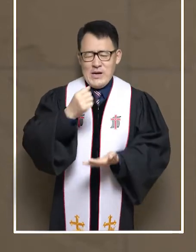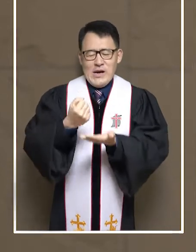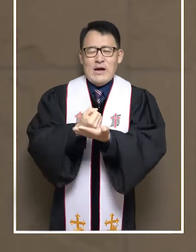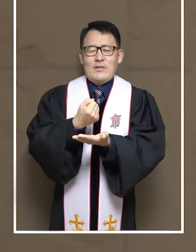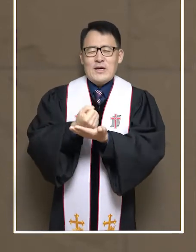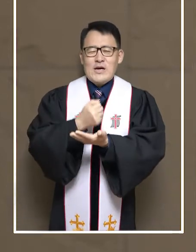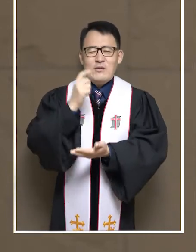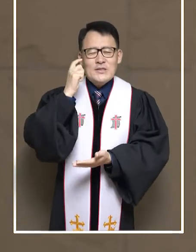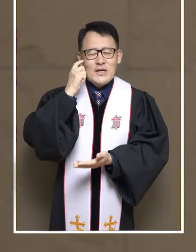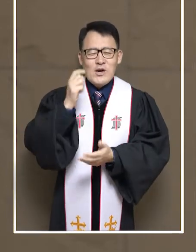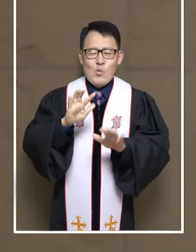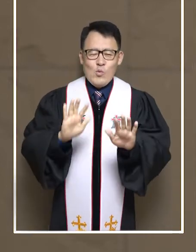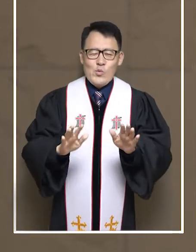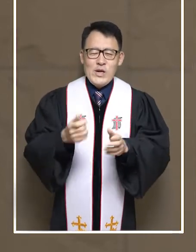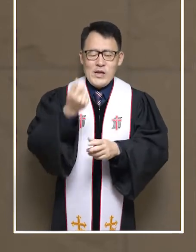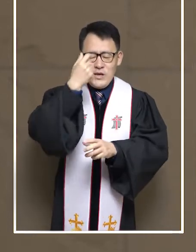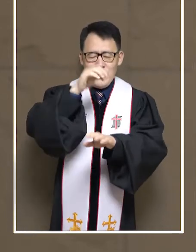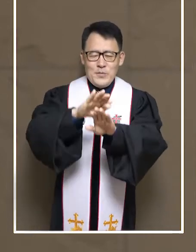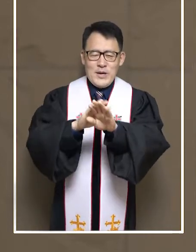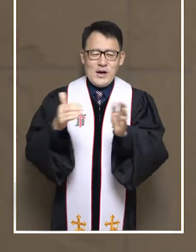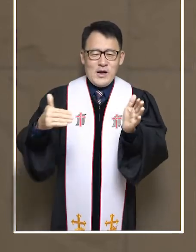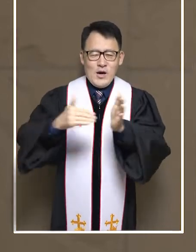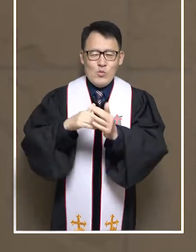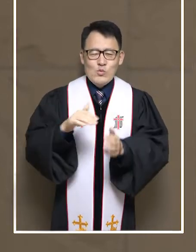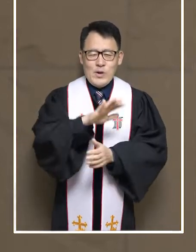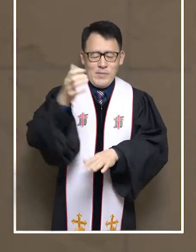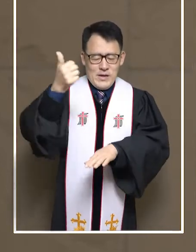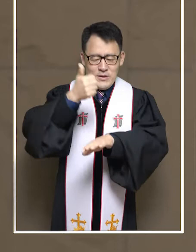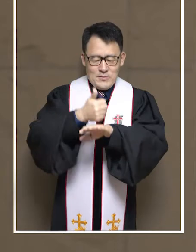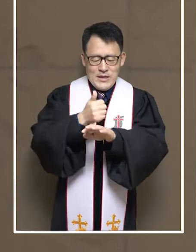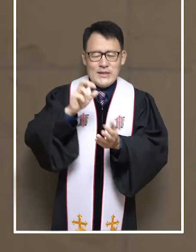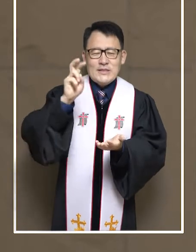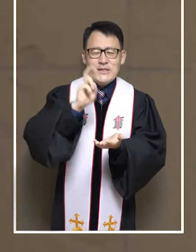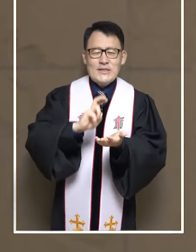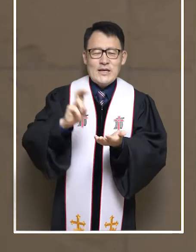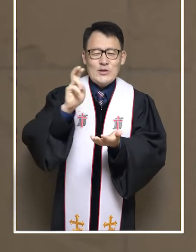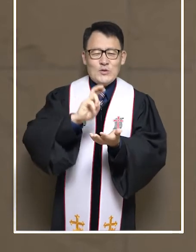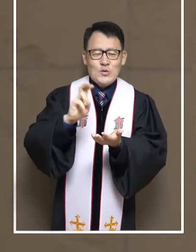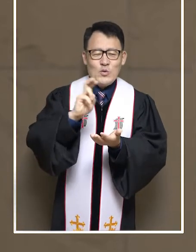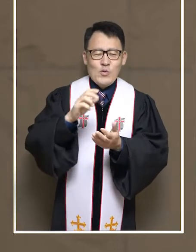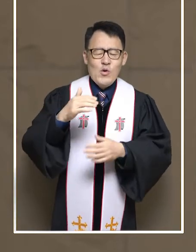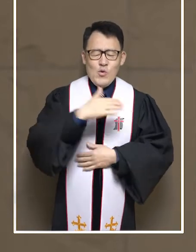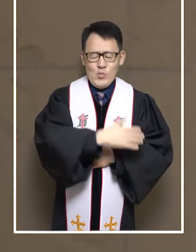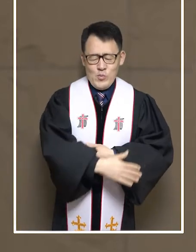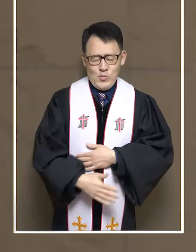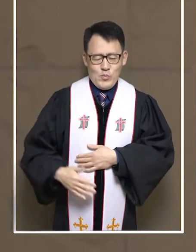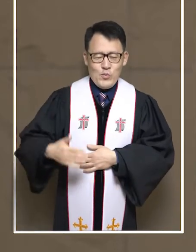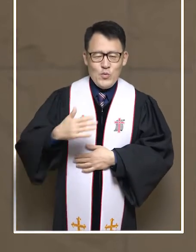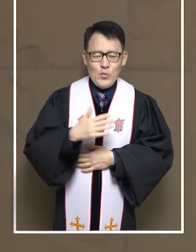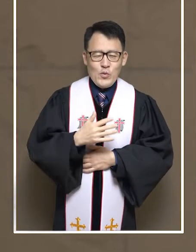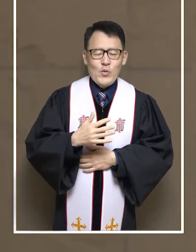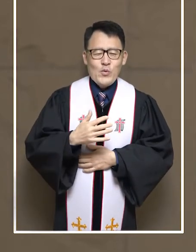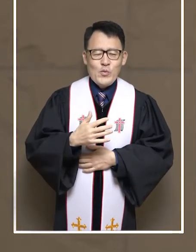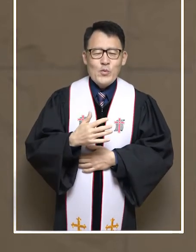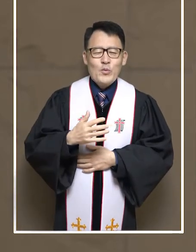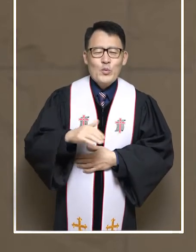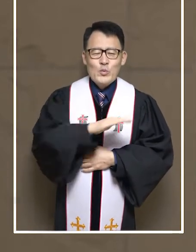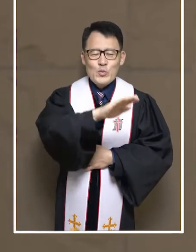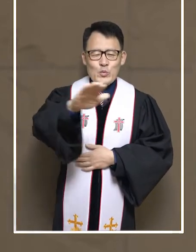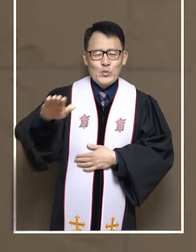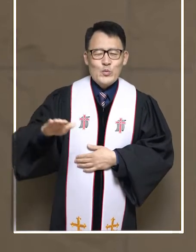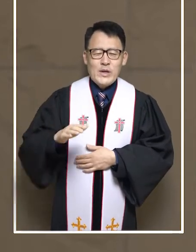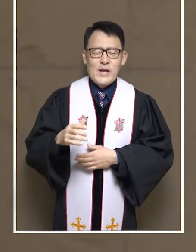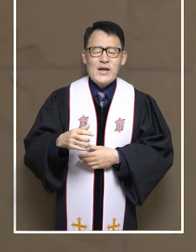참 안타깝습니다. 그래서 오늘은 예배 마치기 전에 우리 마지막에 부르는 찬양을 몸은